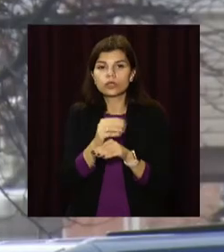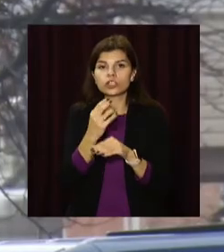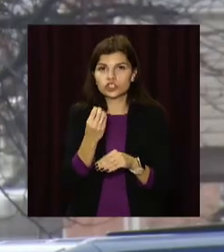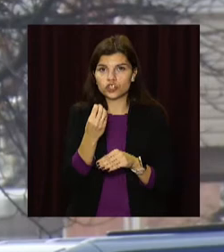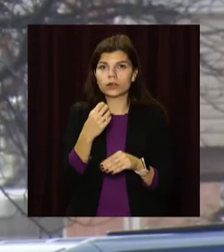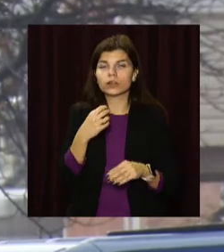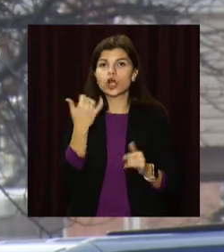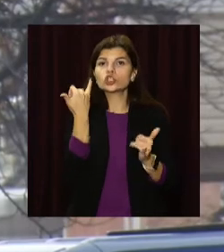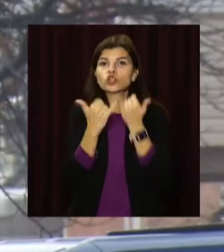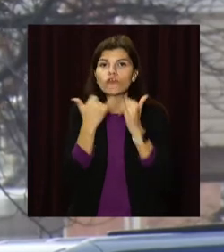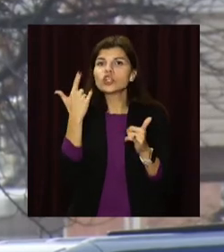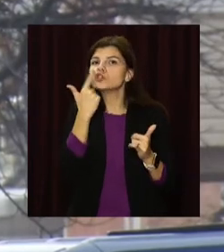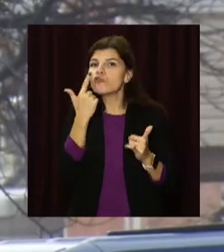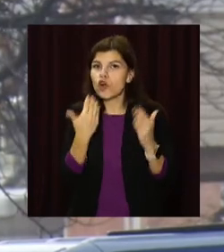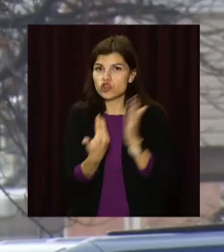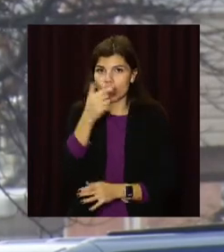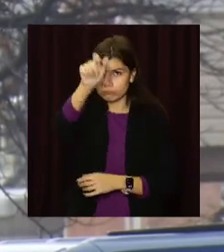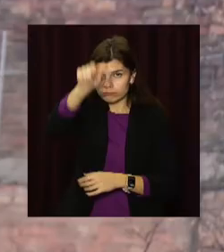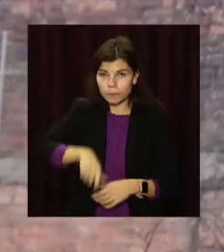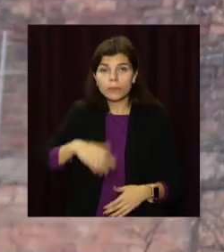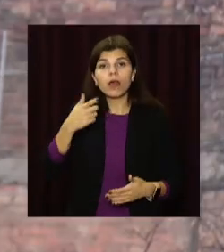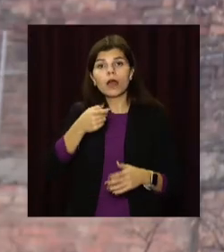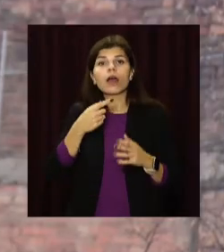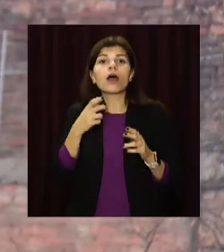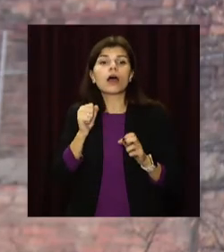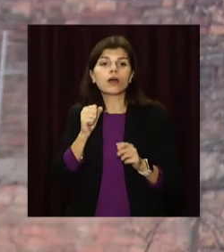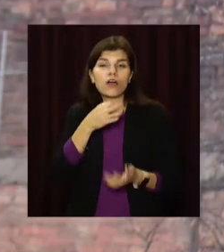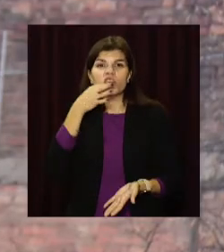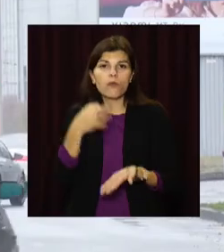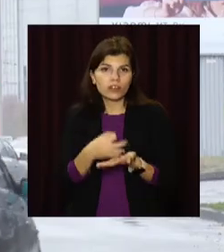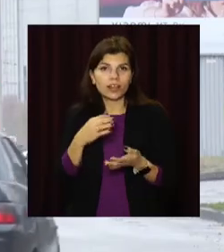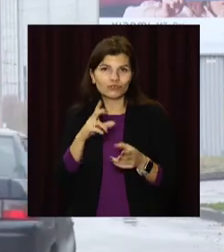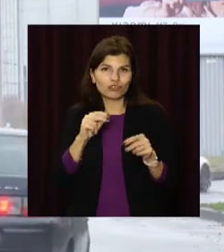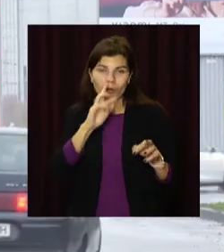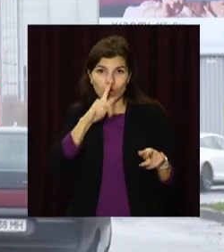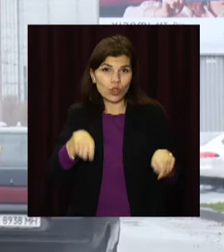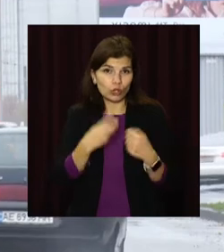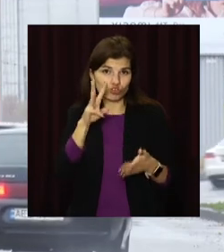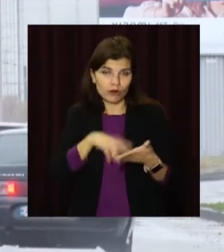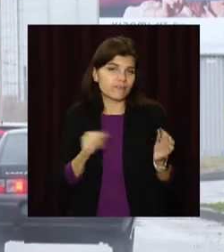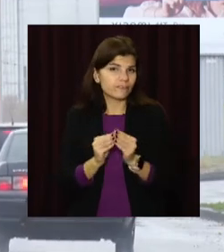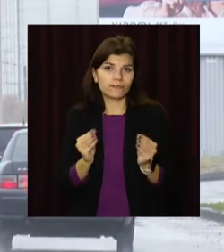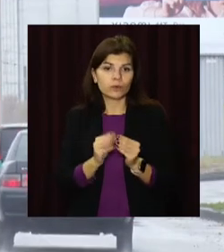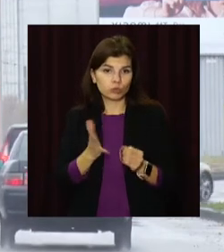діагональна – жовто-червона, а відповідальність за порушення залишається такою ж.